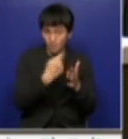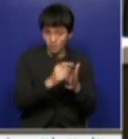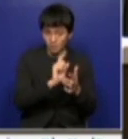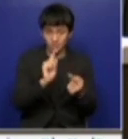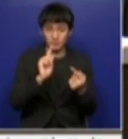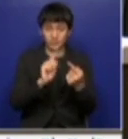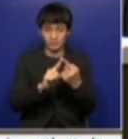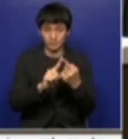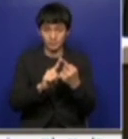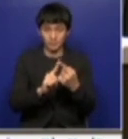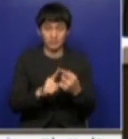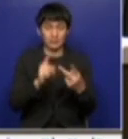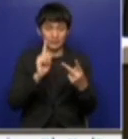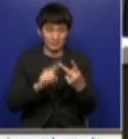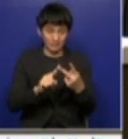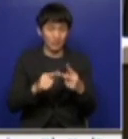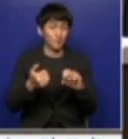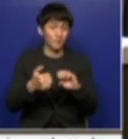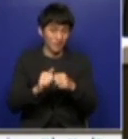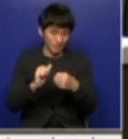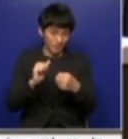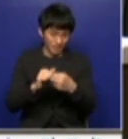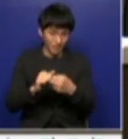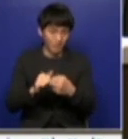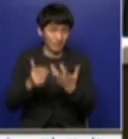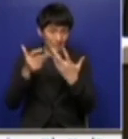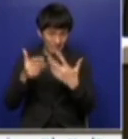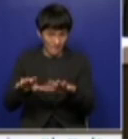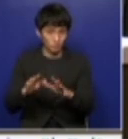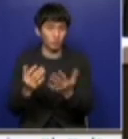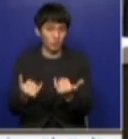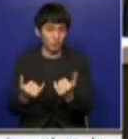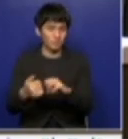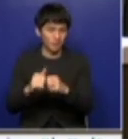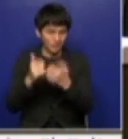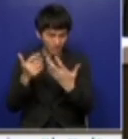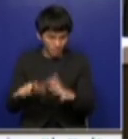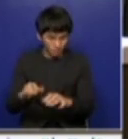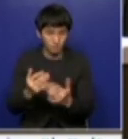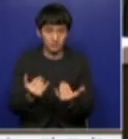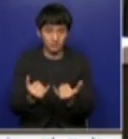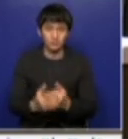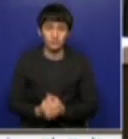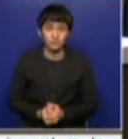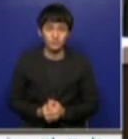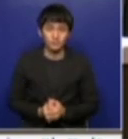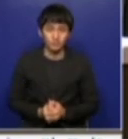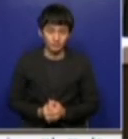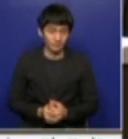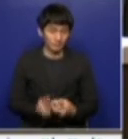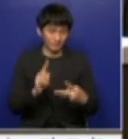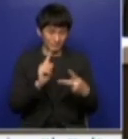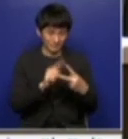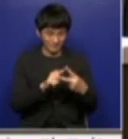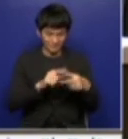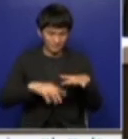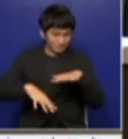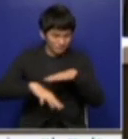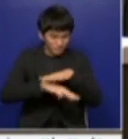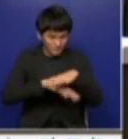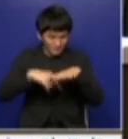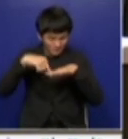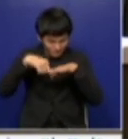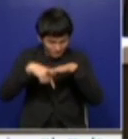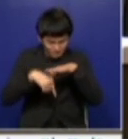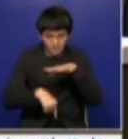2สาเหตุของปัญหาที่เกิดขึ้นในปัจจุบันข้อมูลเหตุเขามาหารากเหง้าของน้ำหาที่